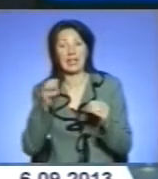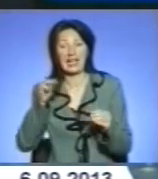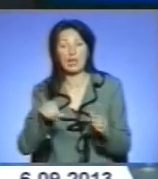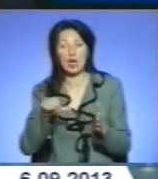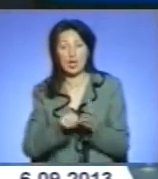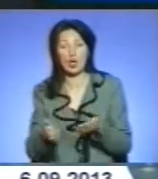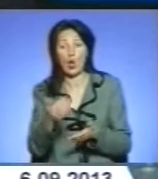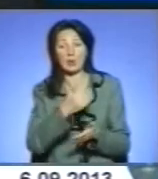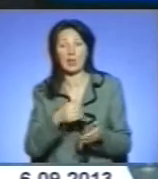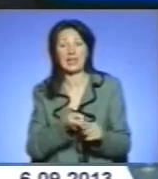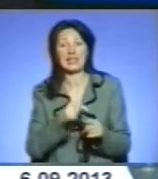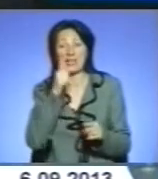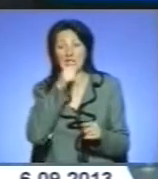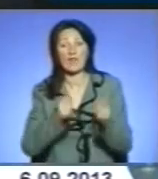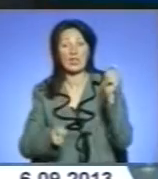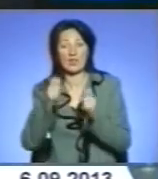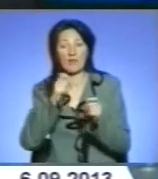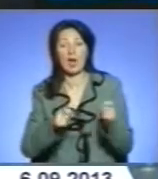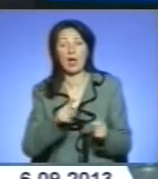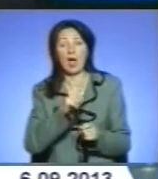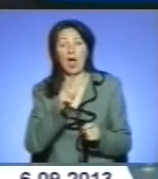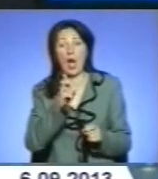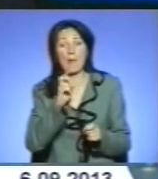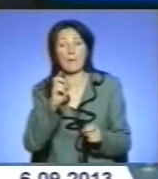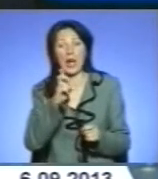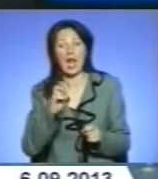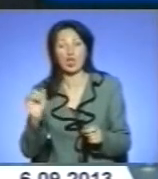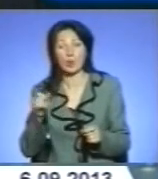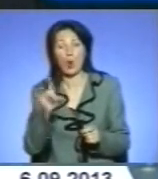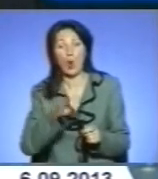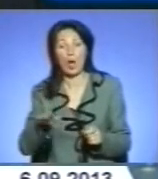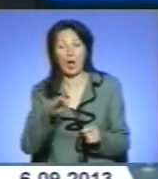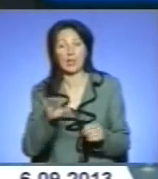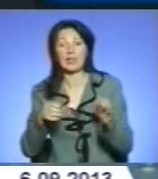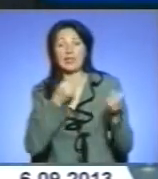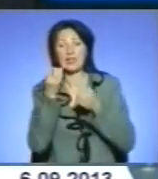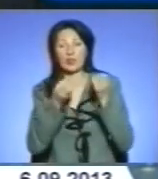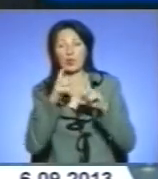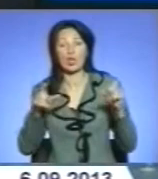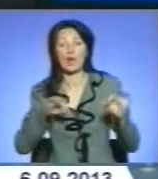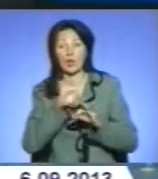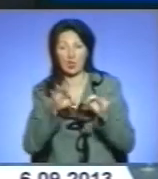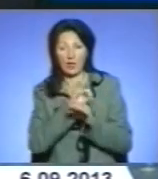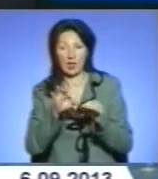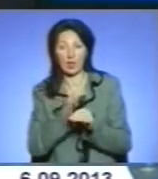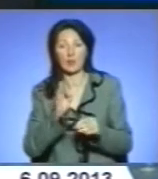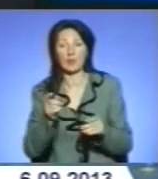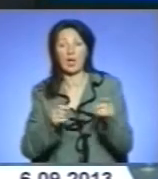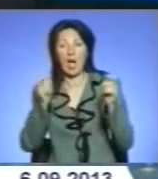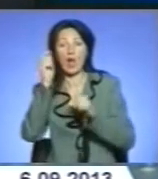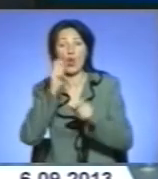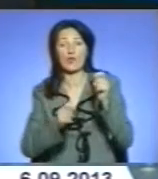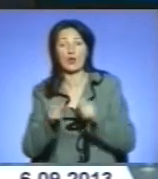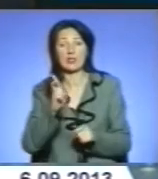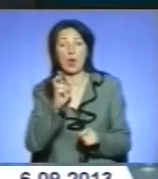краї «Цвітуть вишиванки». 8 вересня захід розпочнеться вранці з науково-практичної конференції у Борщівському обласному краєзнавчому